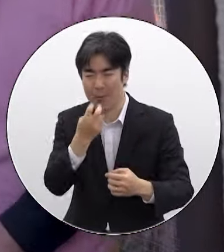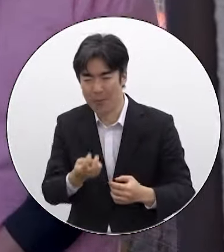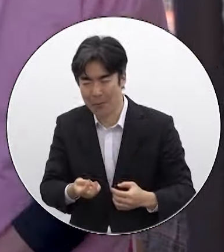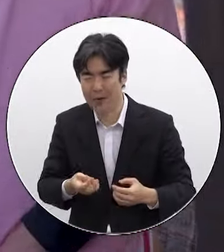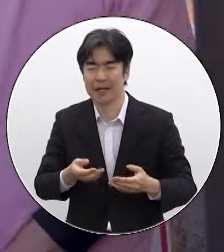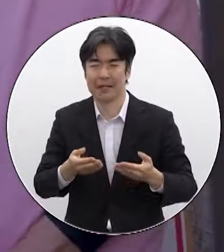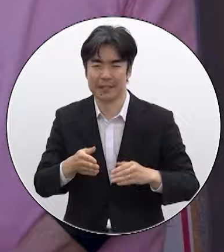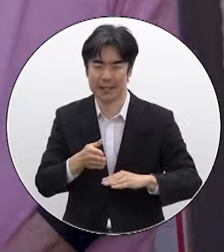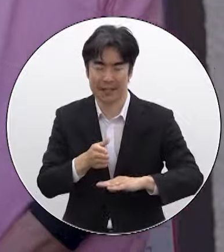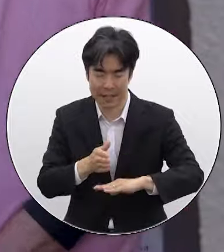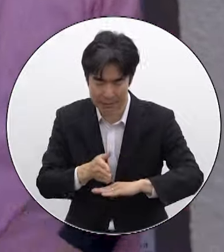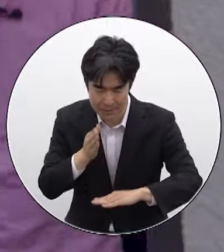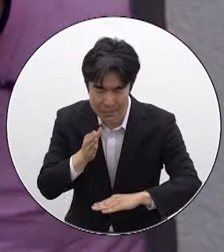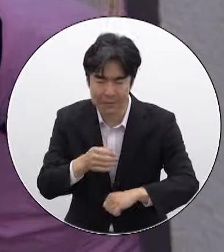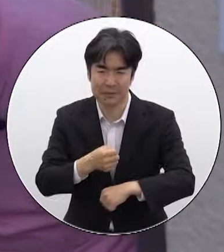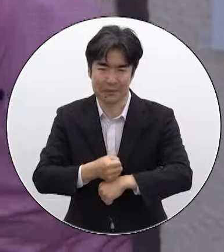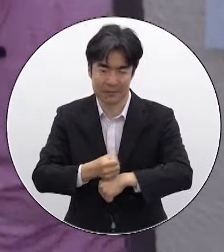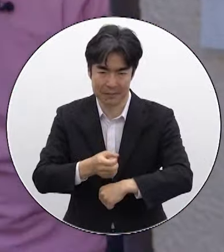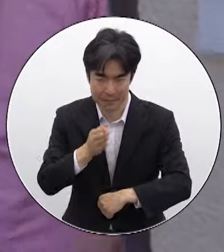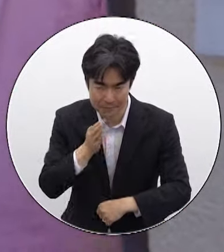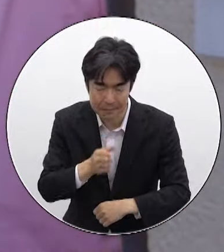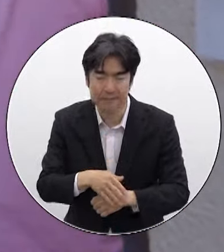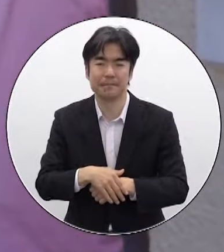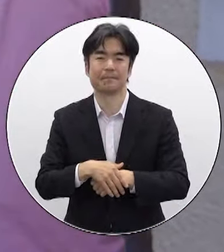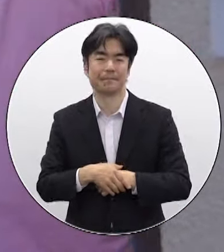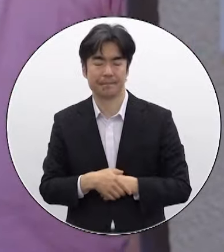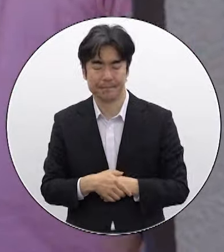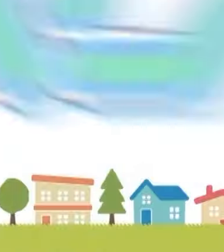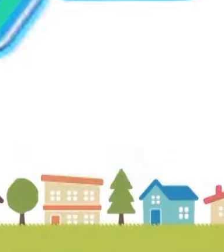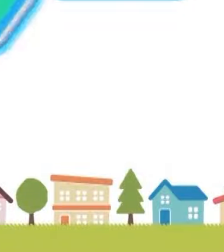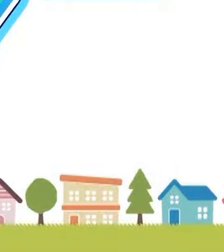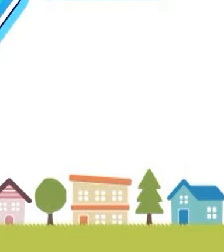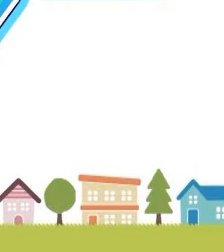いました。ありがとうございます。 はい、今日はよろしくお願いいたします。